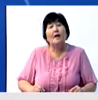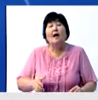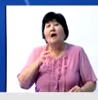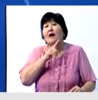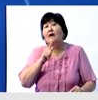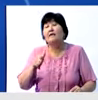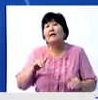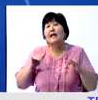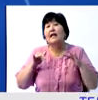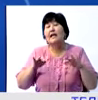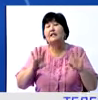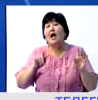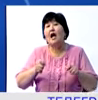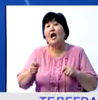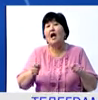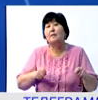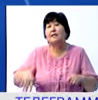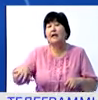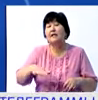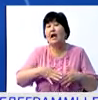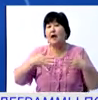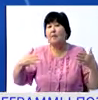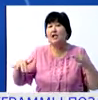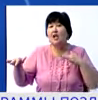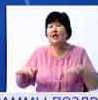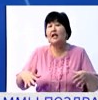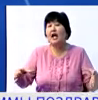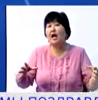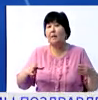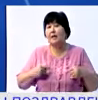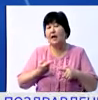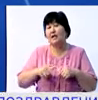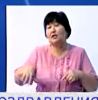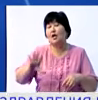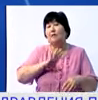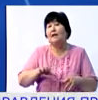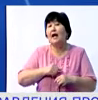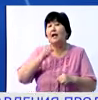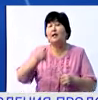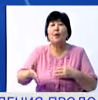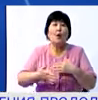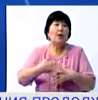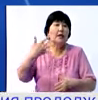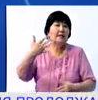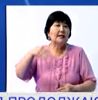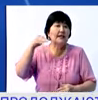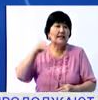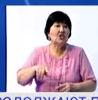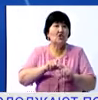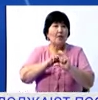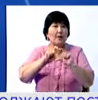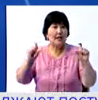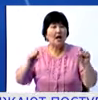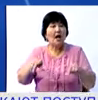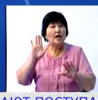Во время инициированной президентом страны масштабной акции «Берге» от нашего региона было направлено около 5000 предложений.